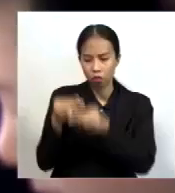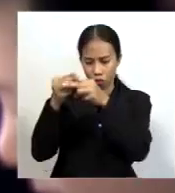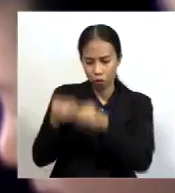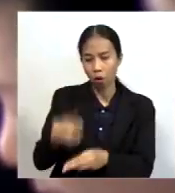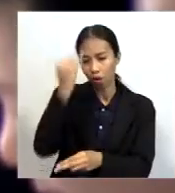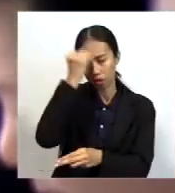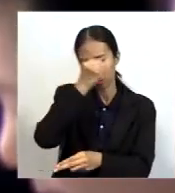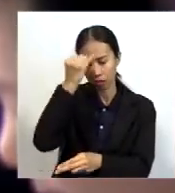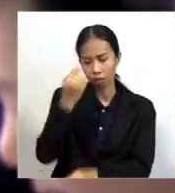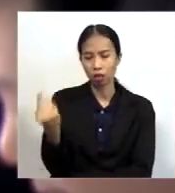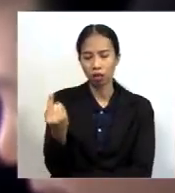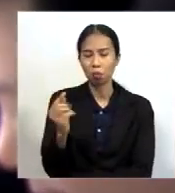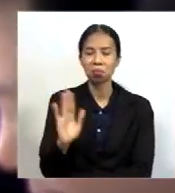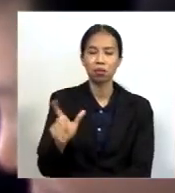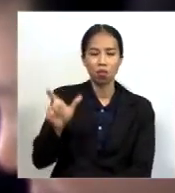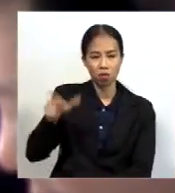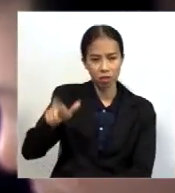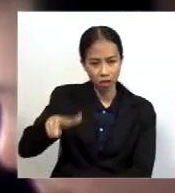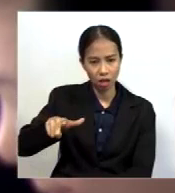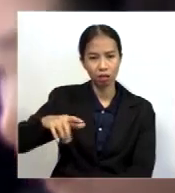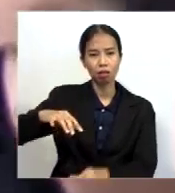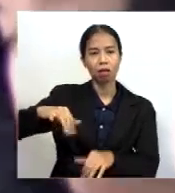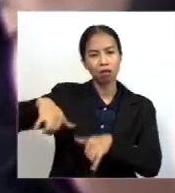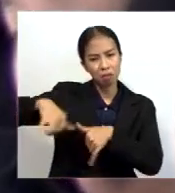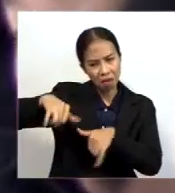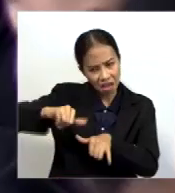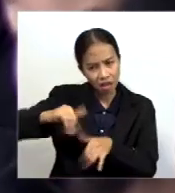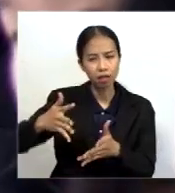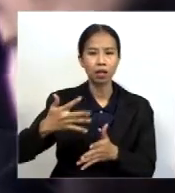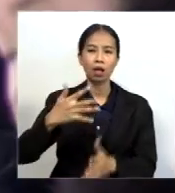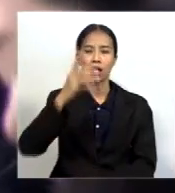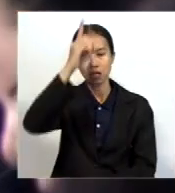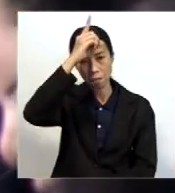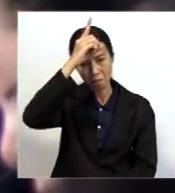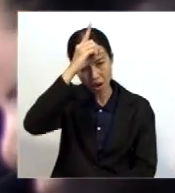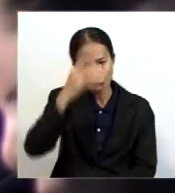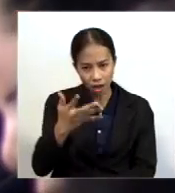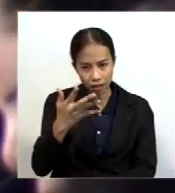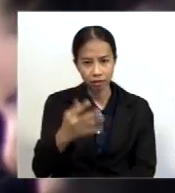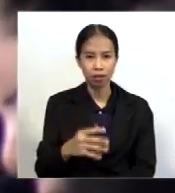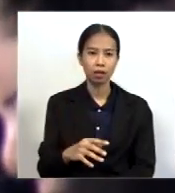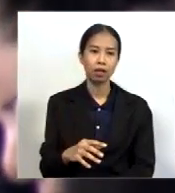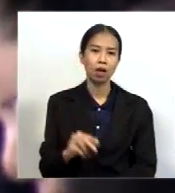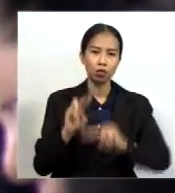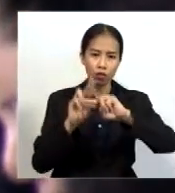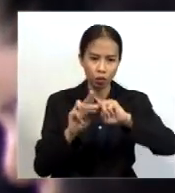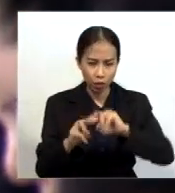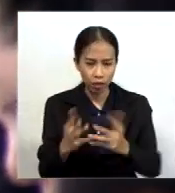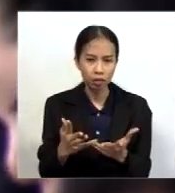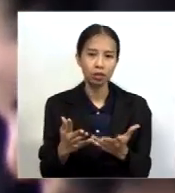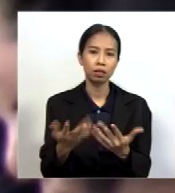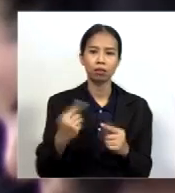ก็ยังมีฝรั่งเศสสเปนนะฮะเยอรมันนะฮะสวิตเซอร์แลนด์เนเธอร์แลนด์อังกฤ